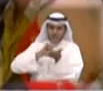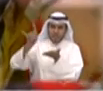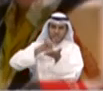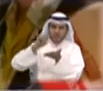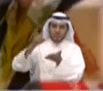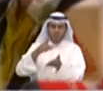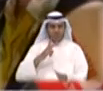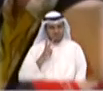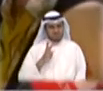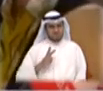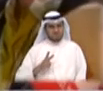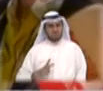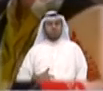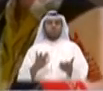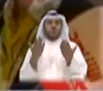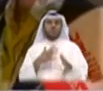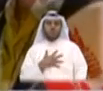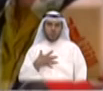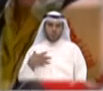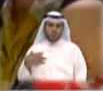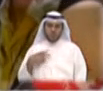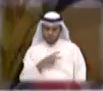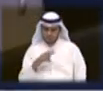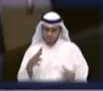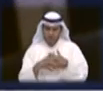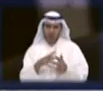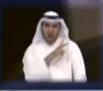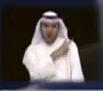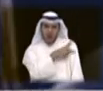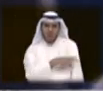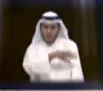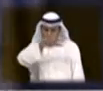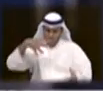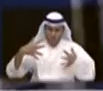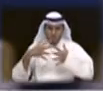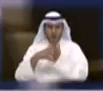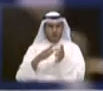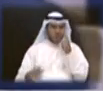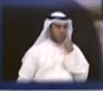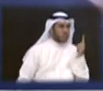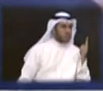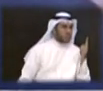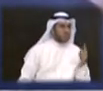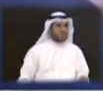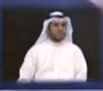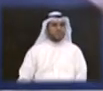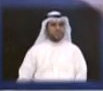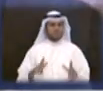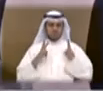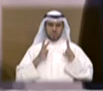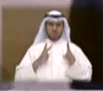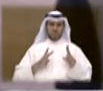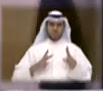أوروب، وإحنا طبعا استحدثنا بعد فيينا وميونخ، فرح تخدمها، رح تخدم طائرة A330 الخطوط